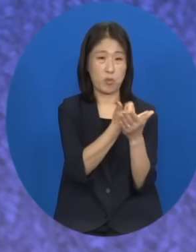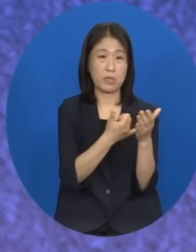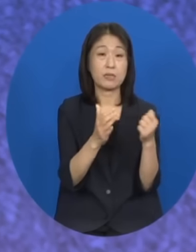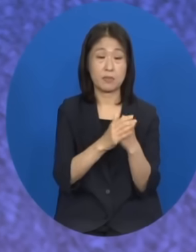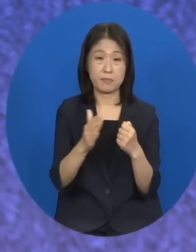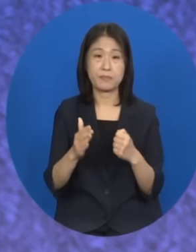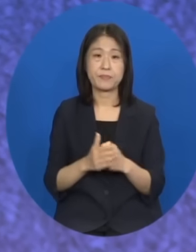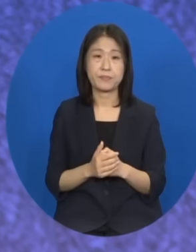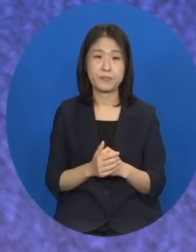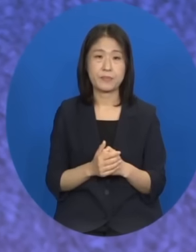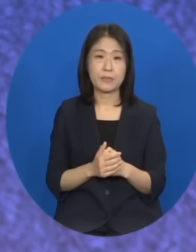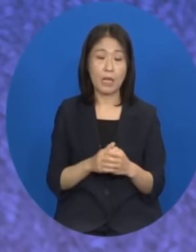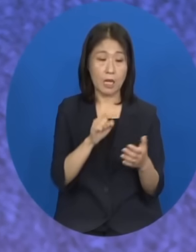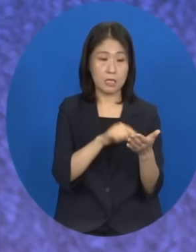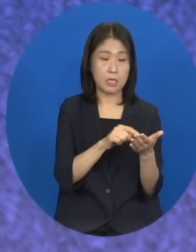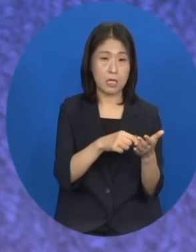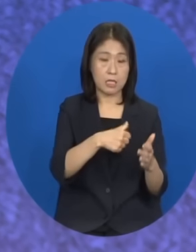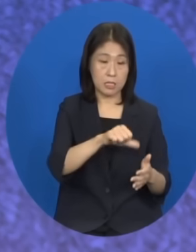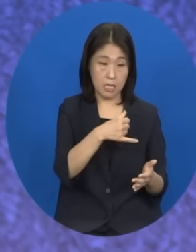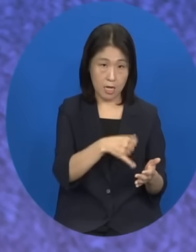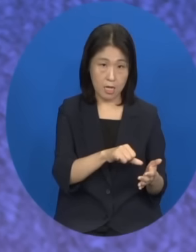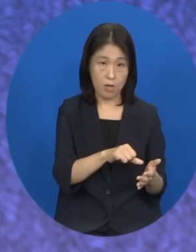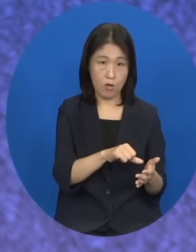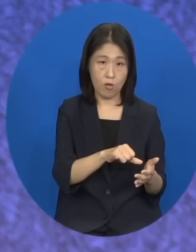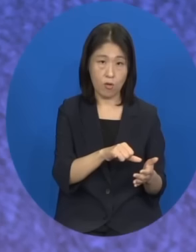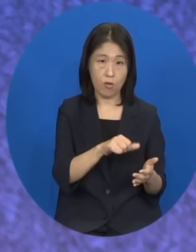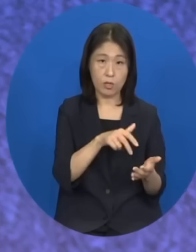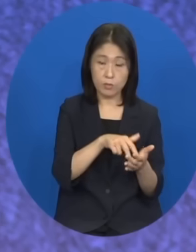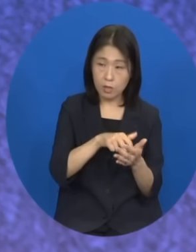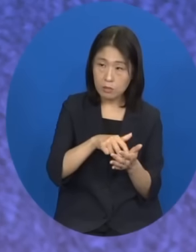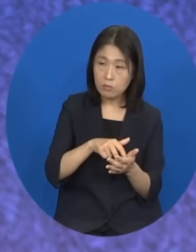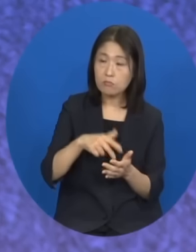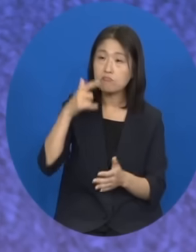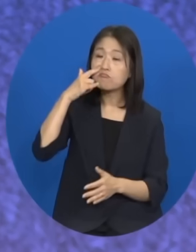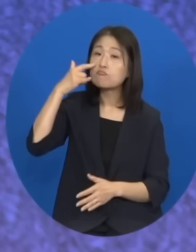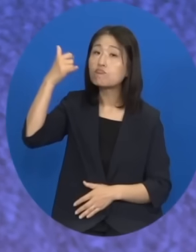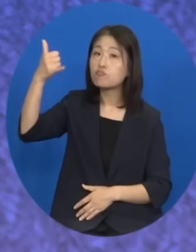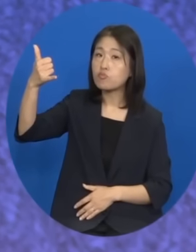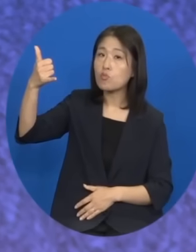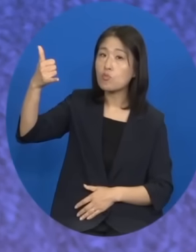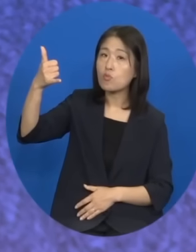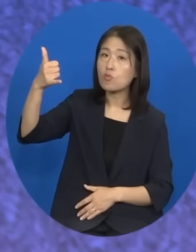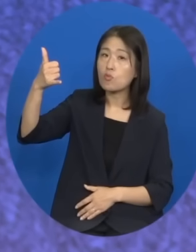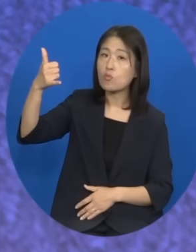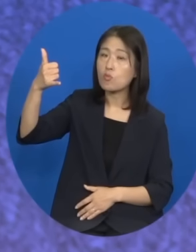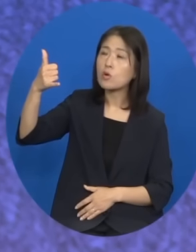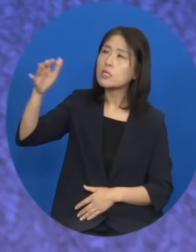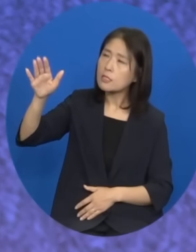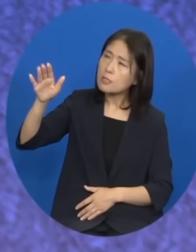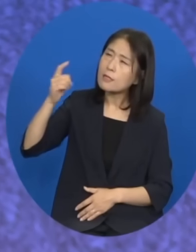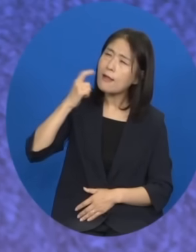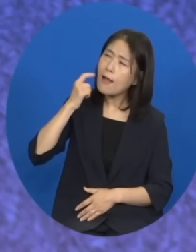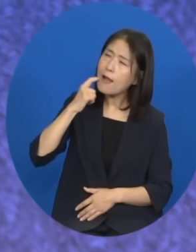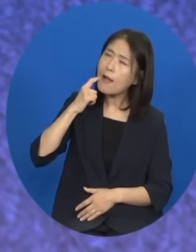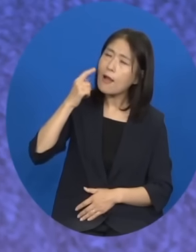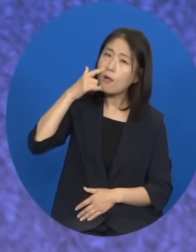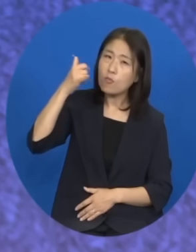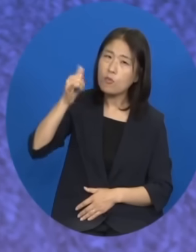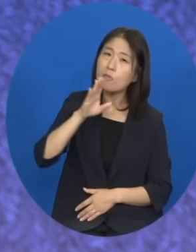그 입양된 고아가 나는 우리 엄마 아빠 친부모님은 아니지만